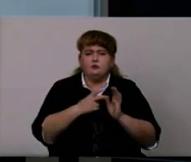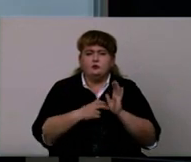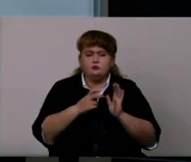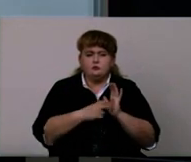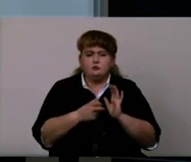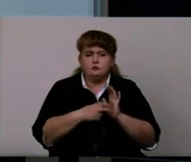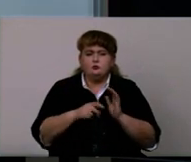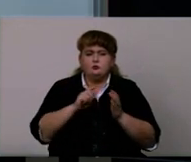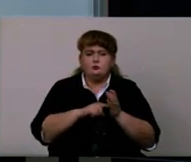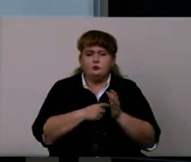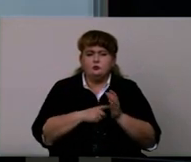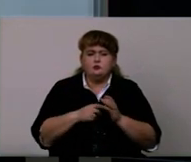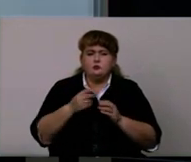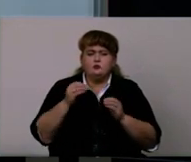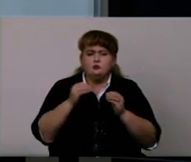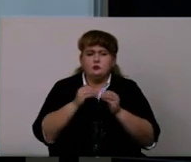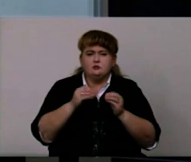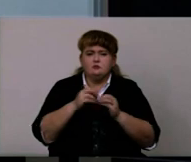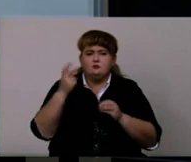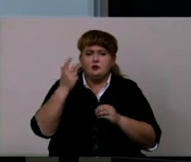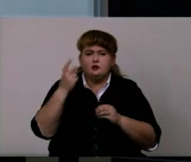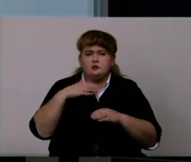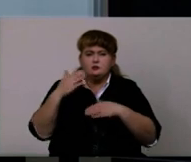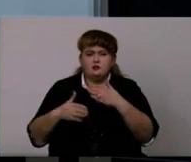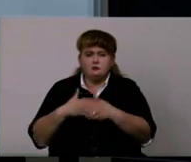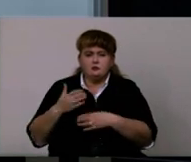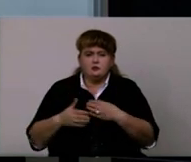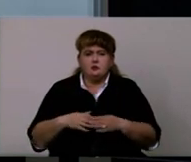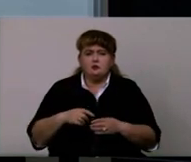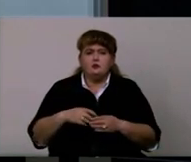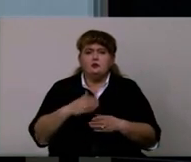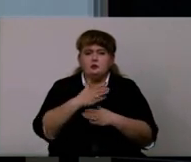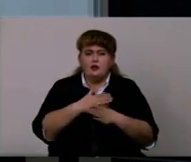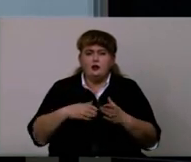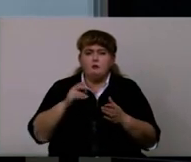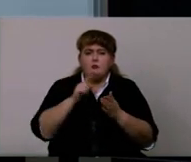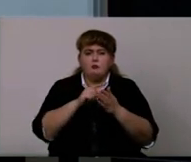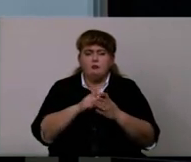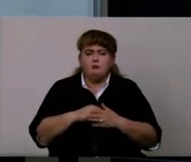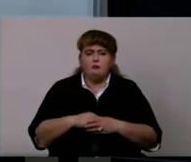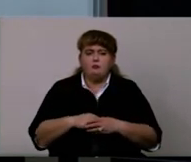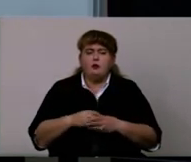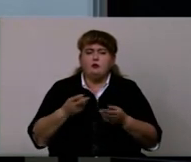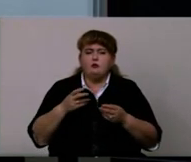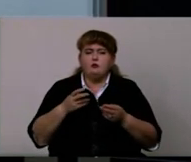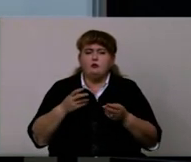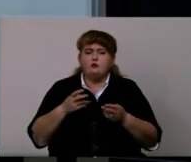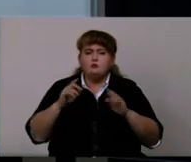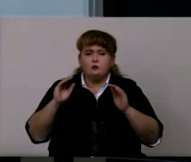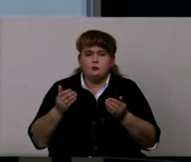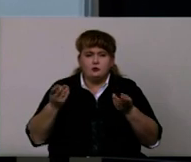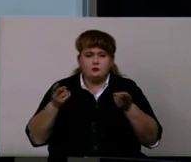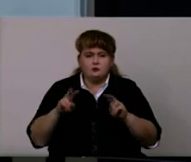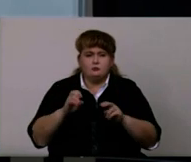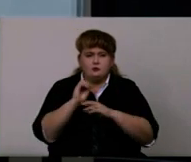800 умножить на 10 в третьей степени, делим пополам, в скобочках остается